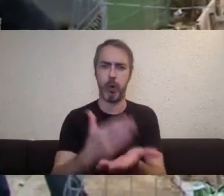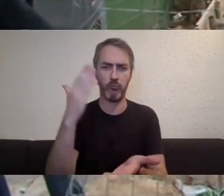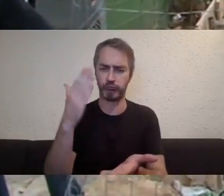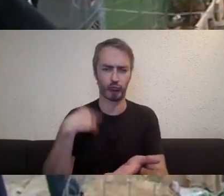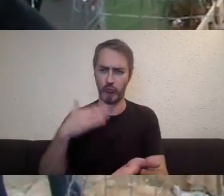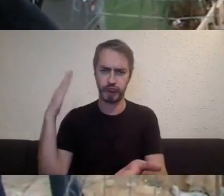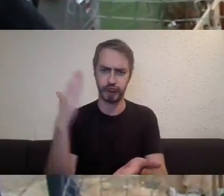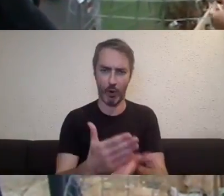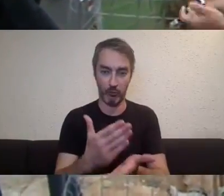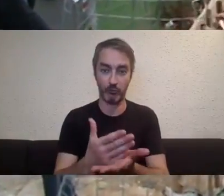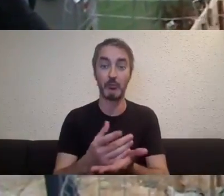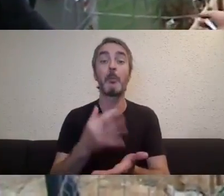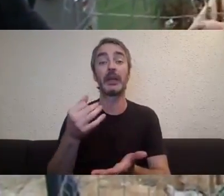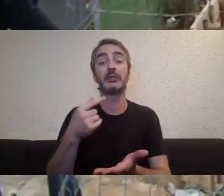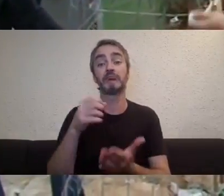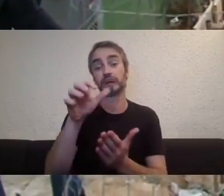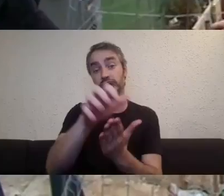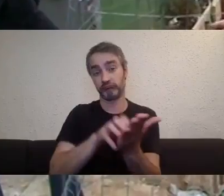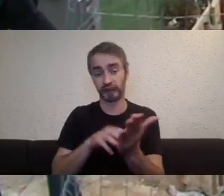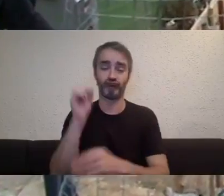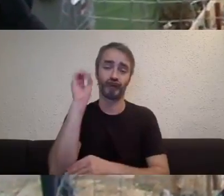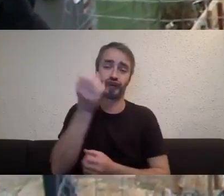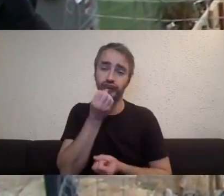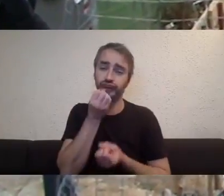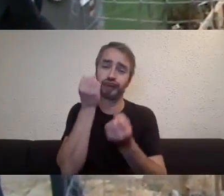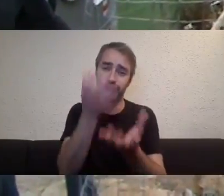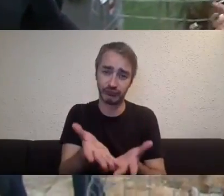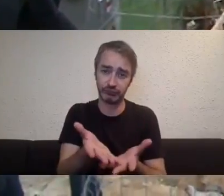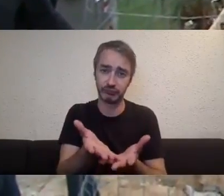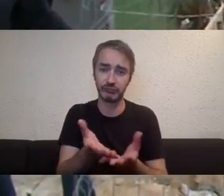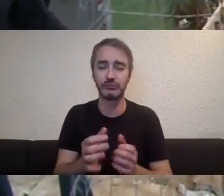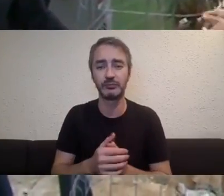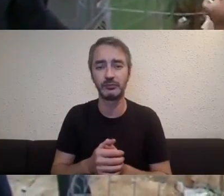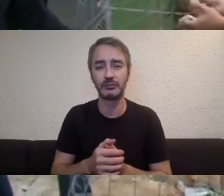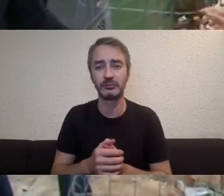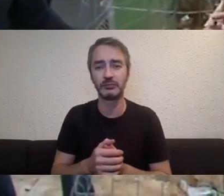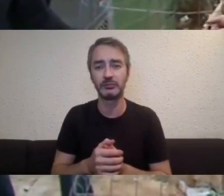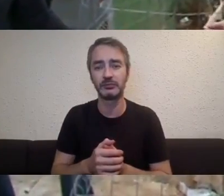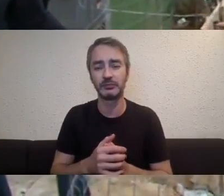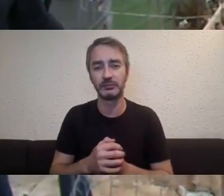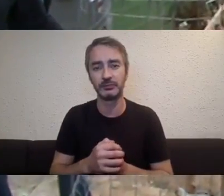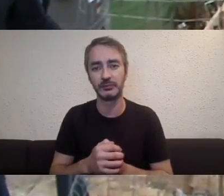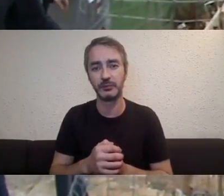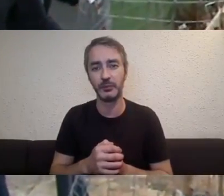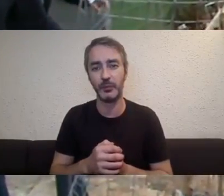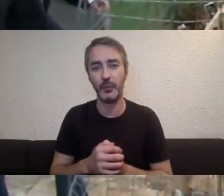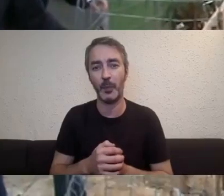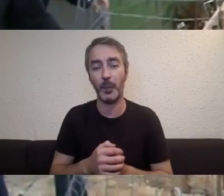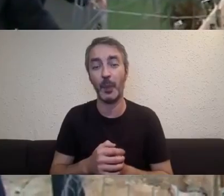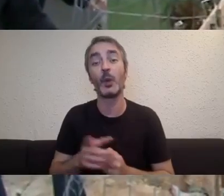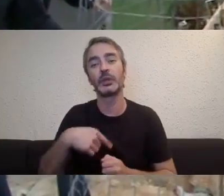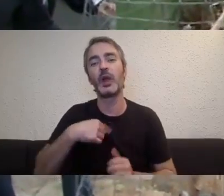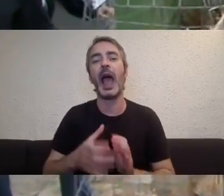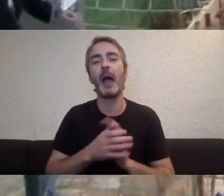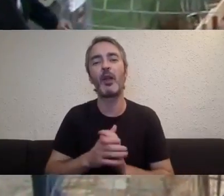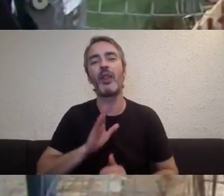pas al costat de Can Vies, i en el comunicat que es va treure per això, doncs es signava com a amics i amigues d'Alicia Pedrín, que Alicia